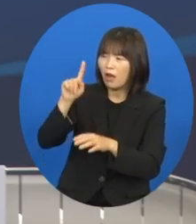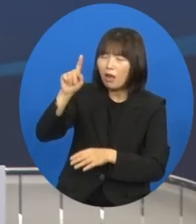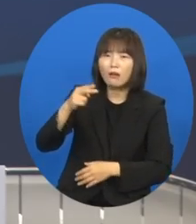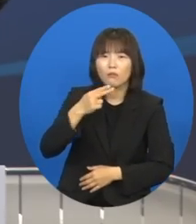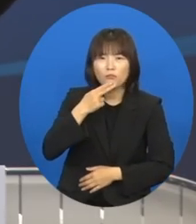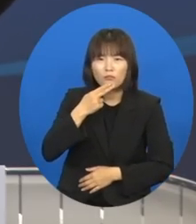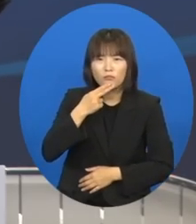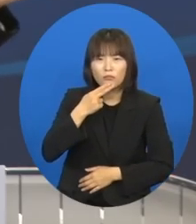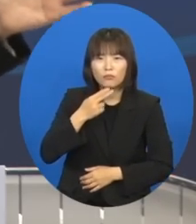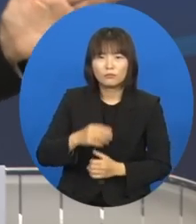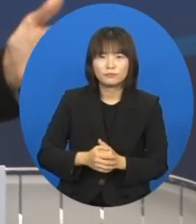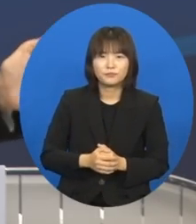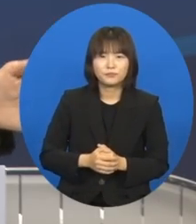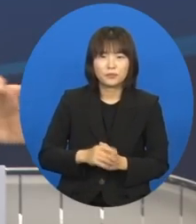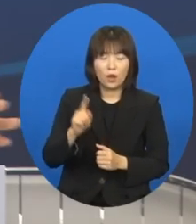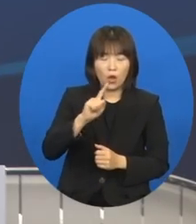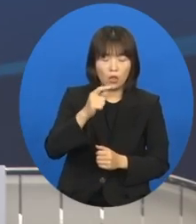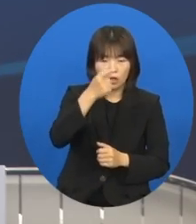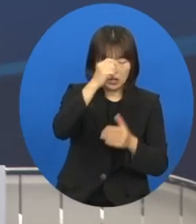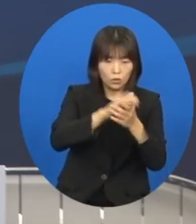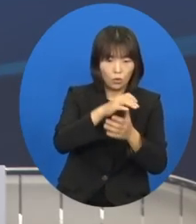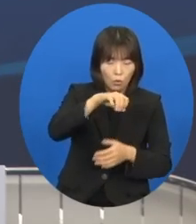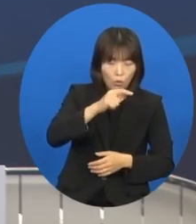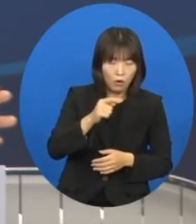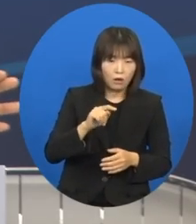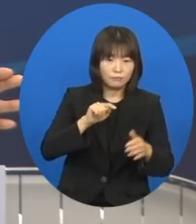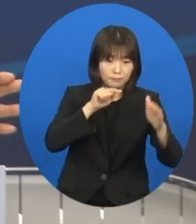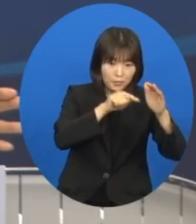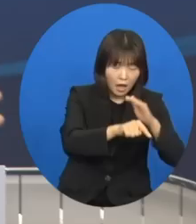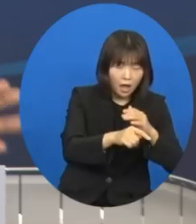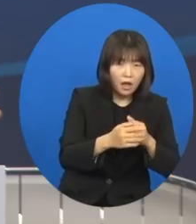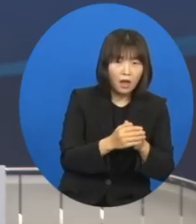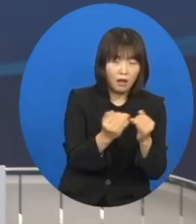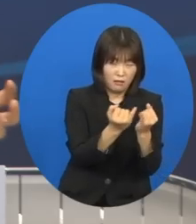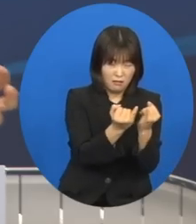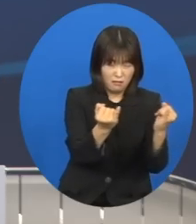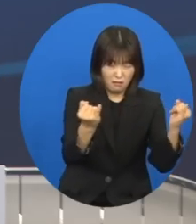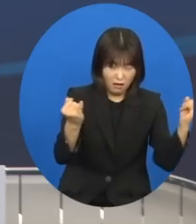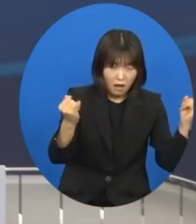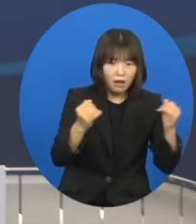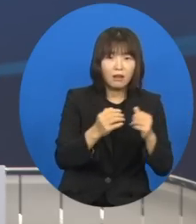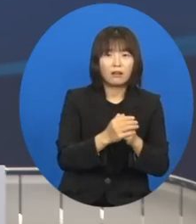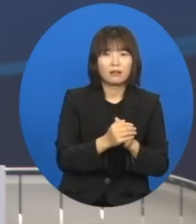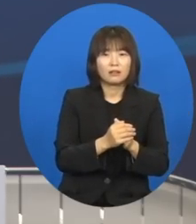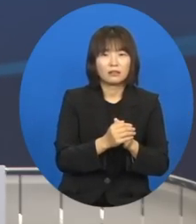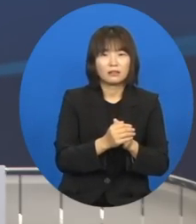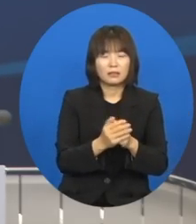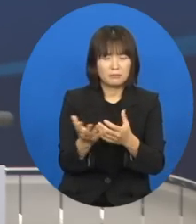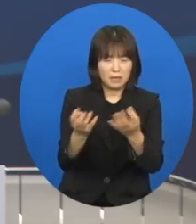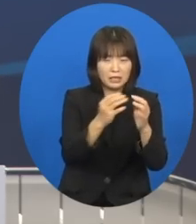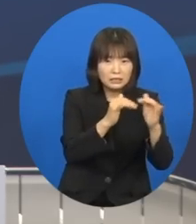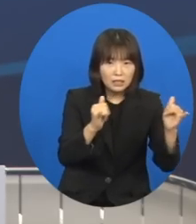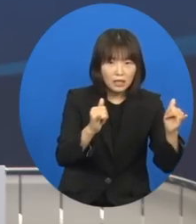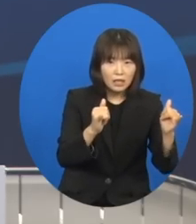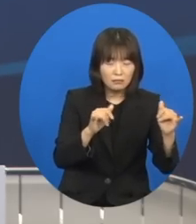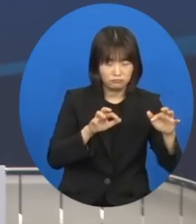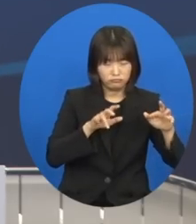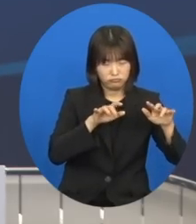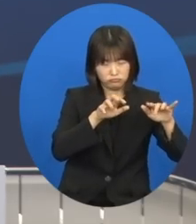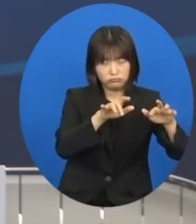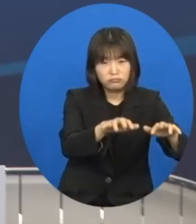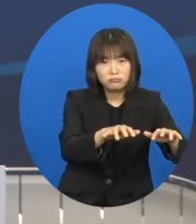막 여성들이 초교파 여성 대성회 이런 금식 기도 시간이어가지고 수많은 사람들이 기도원에